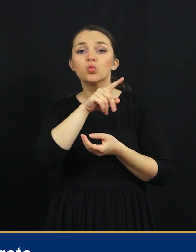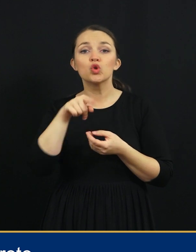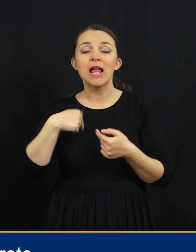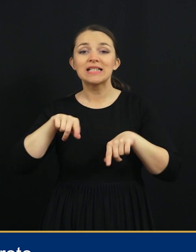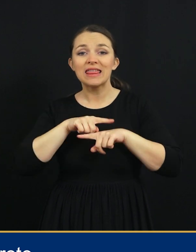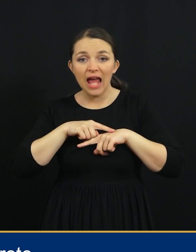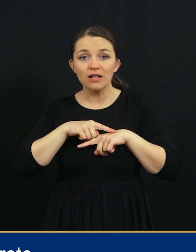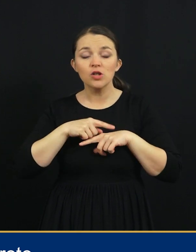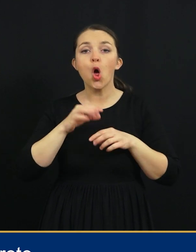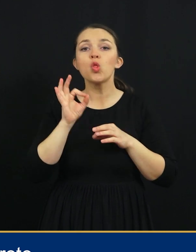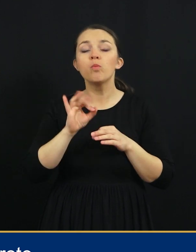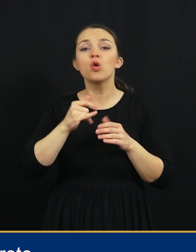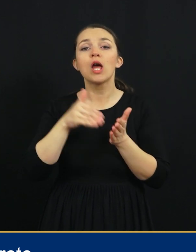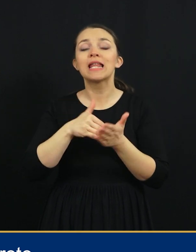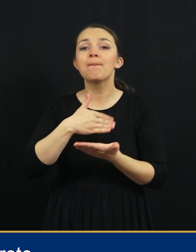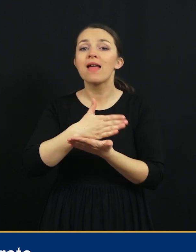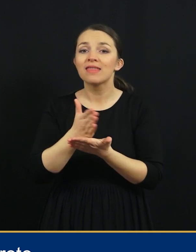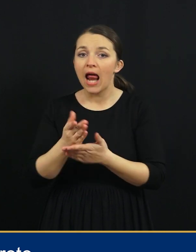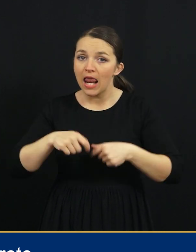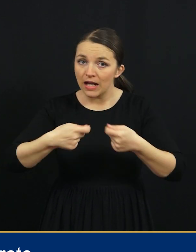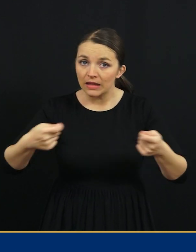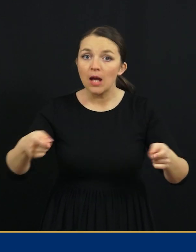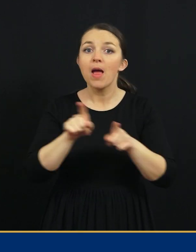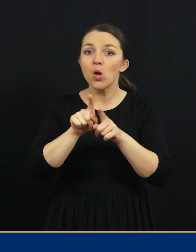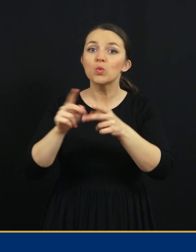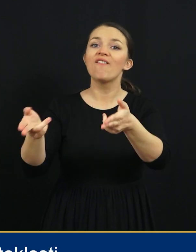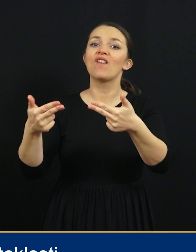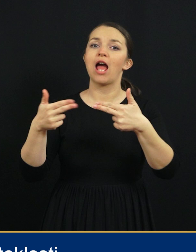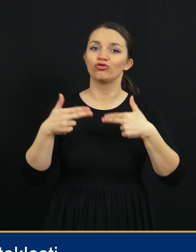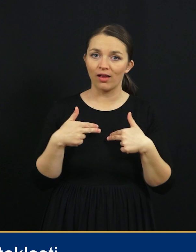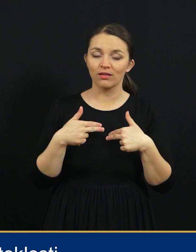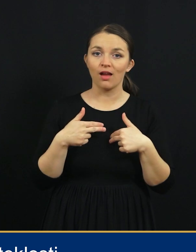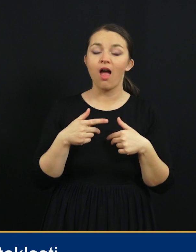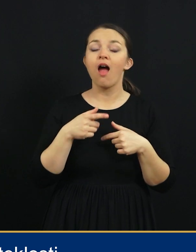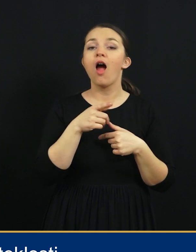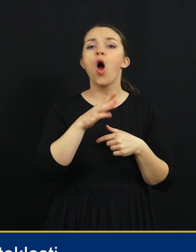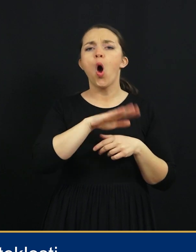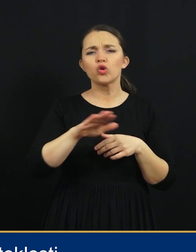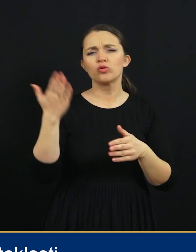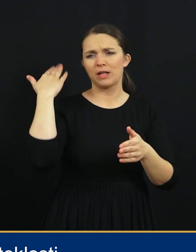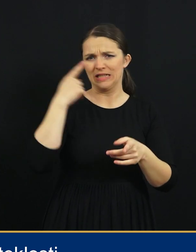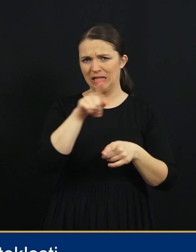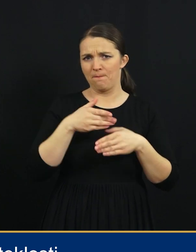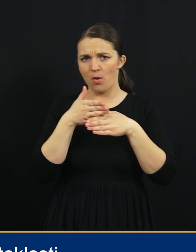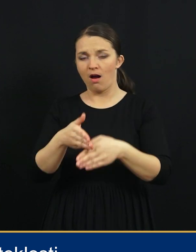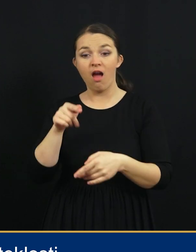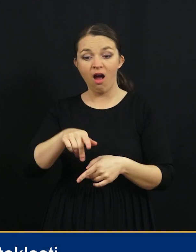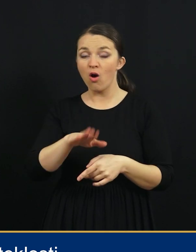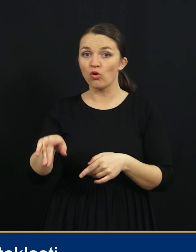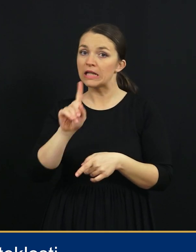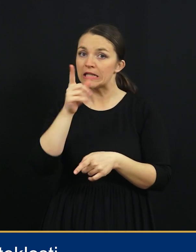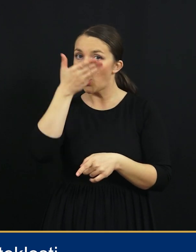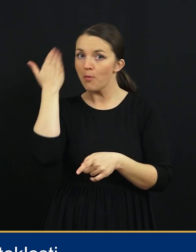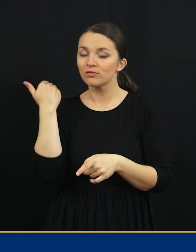da je dobroto treba deliti in jo vračati. Mnogi otroci, ki ste jim v preteklosti pomagali, tega